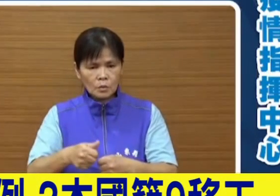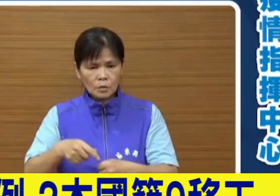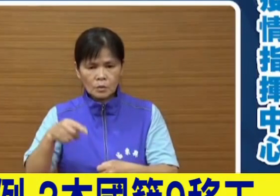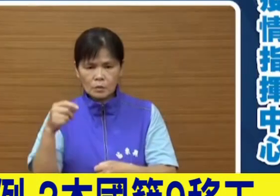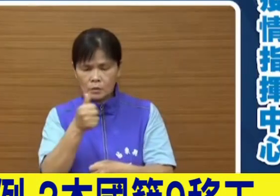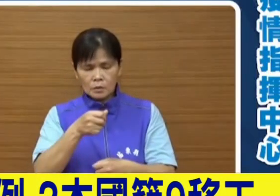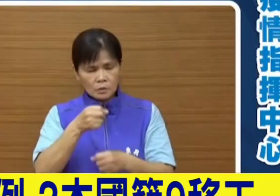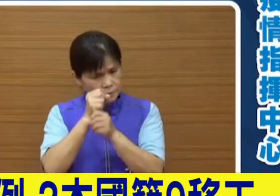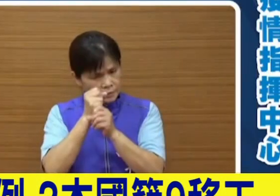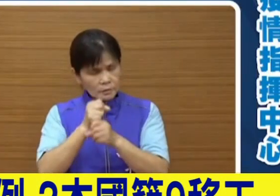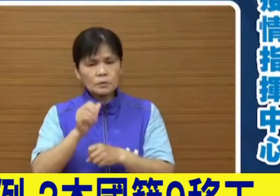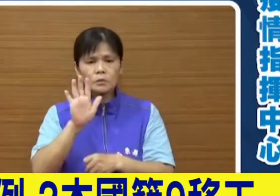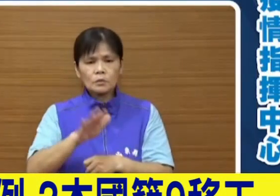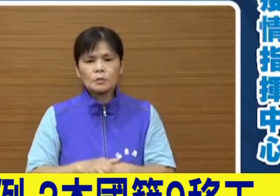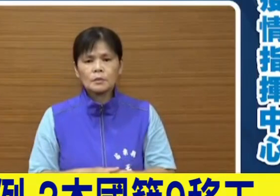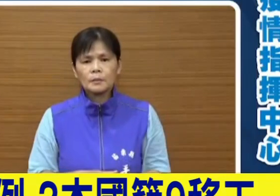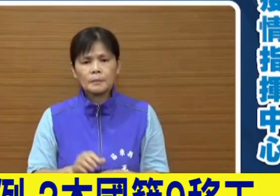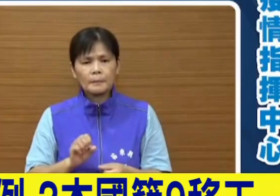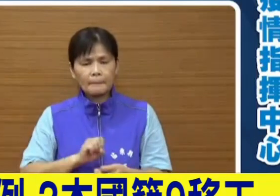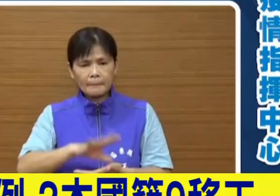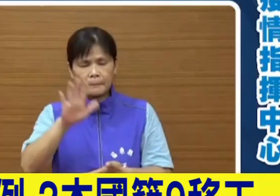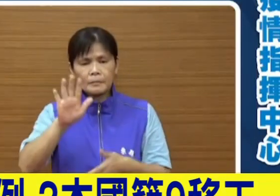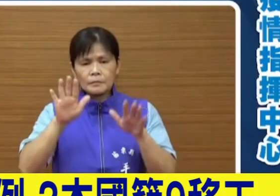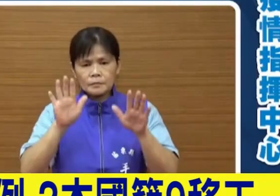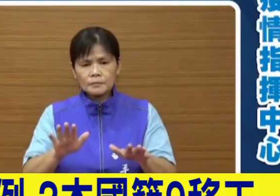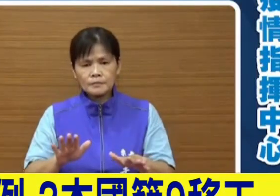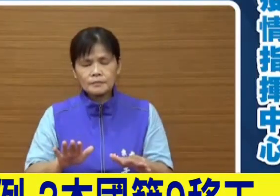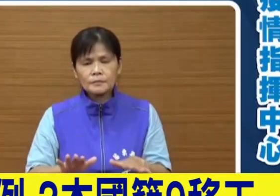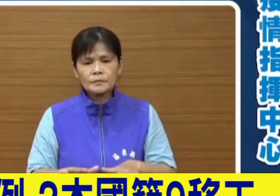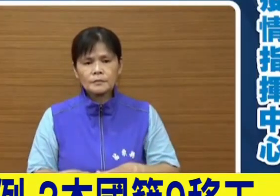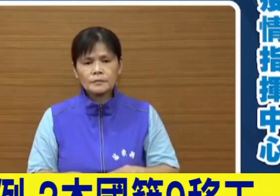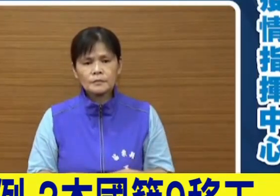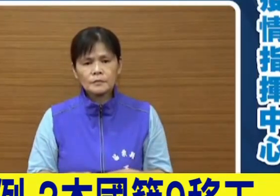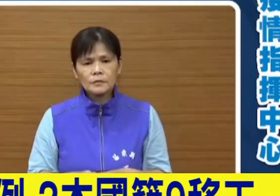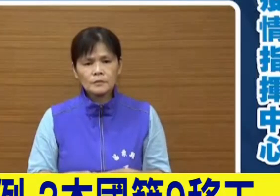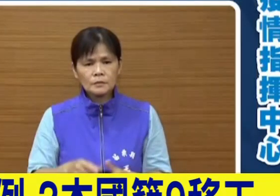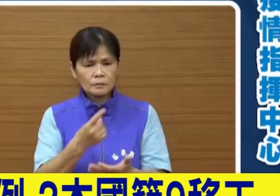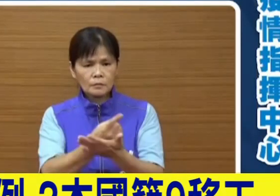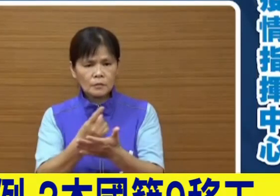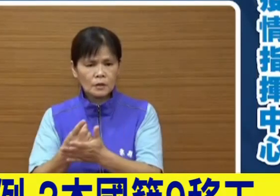这边呢、也跟各位报告，我们现在这个各个